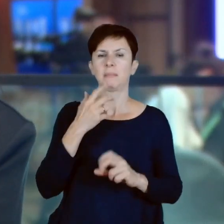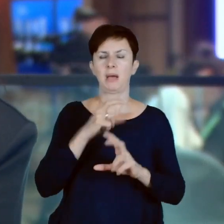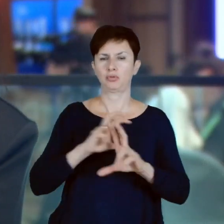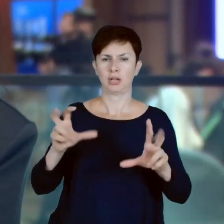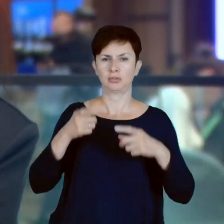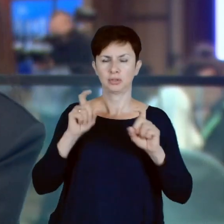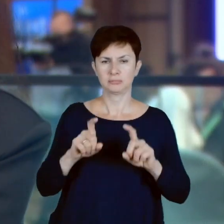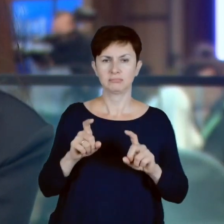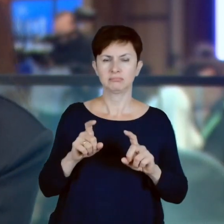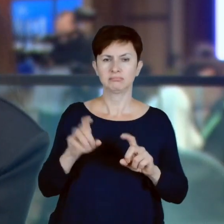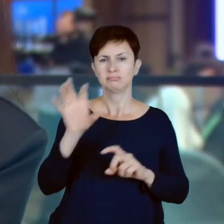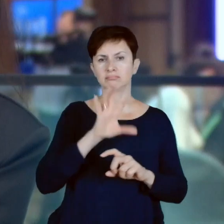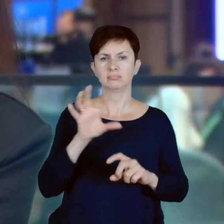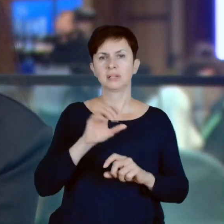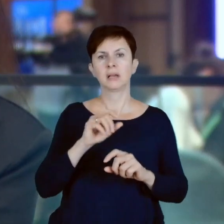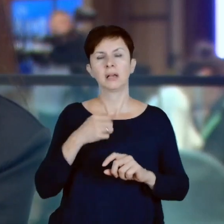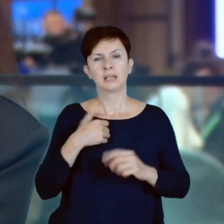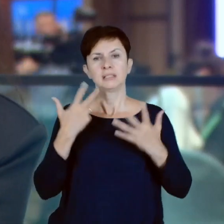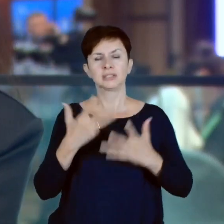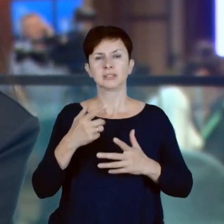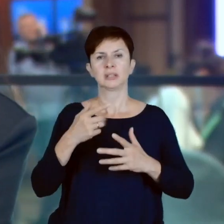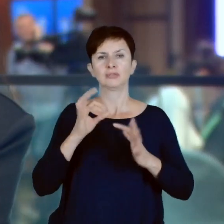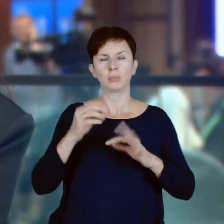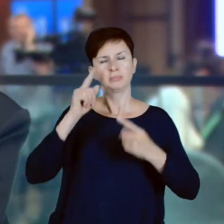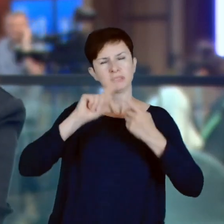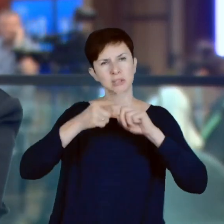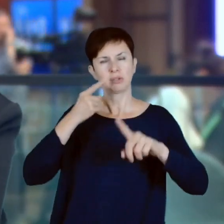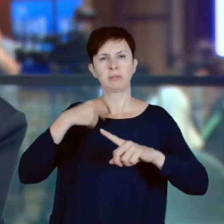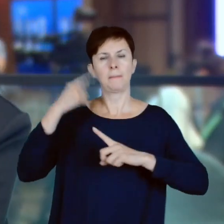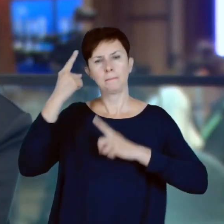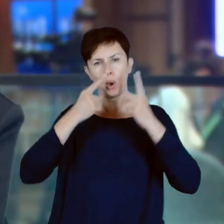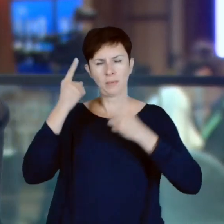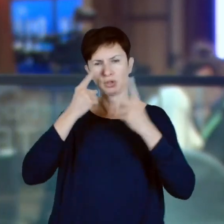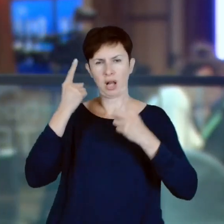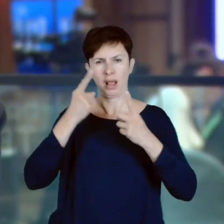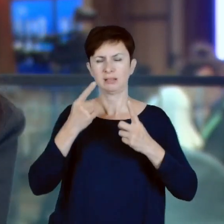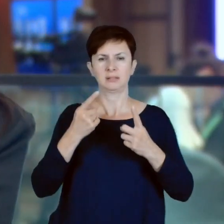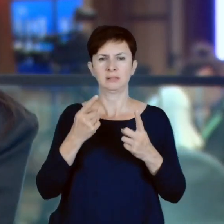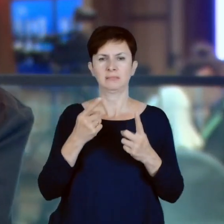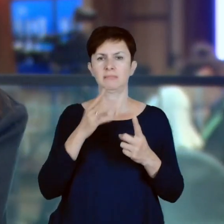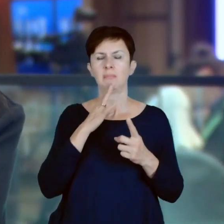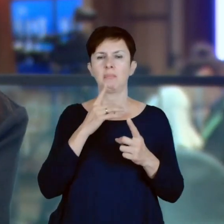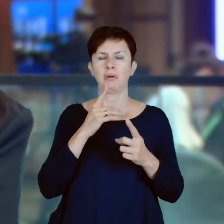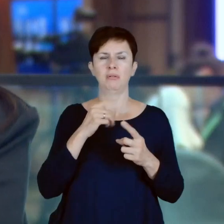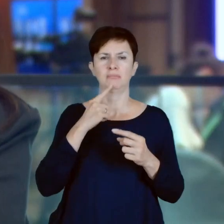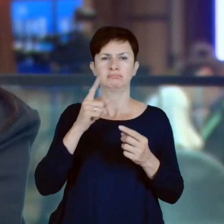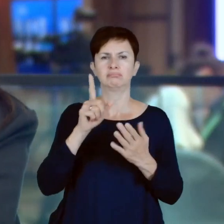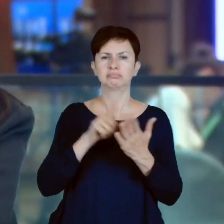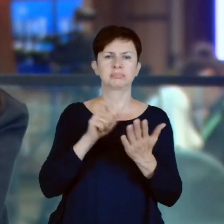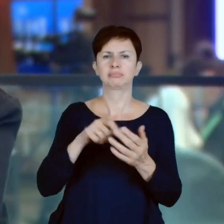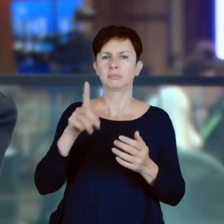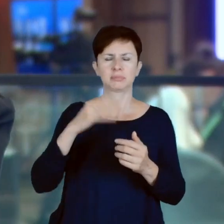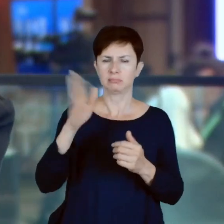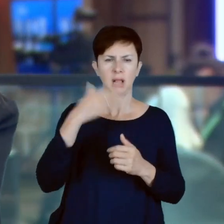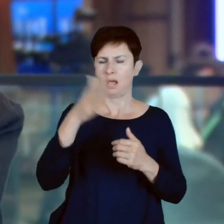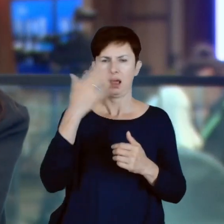o czymś pomyśleć, nie? Żeby analitycznie podejść do jakiegoś zjawiska, tylko bo jest scrollowanie, to już wiemy, ktoś tam coś powiedział, ale